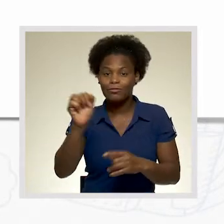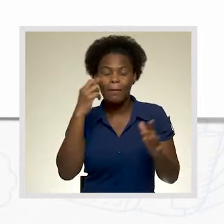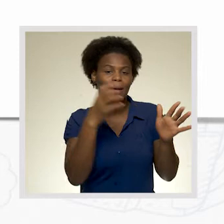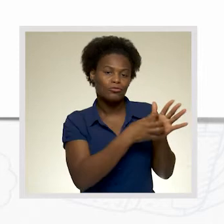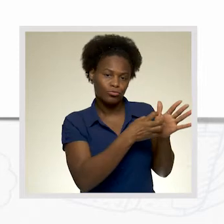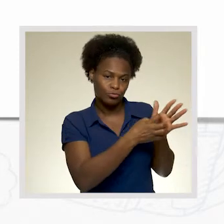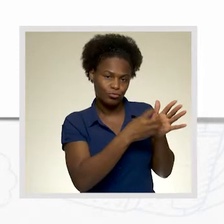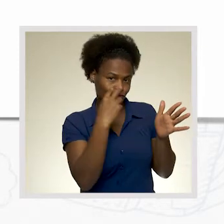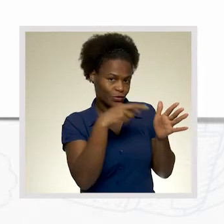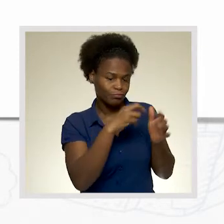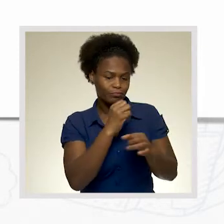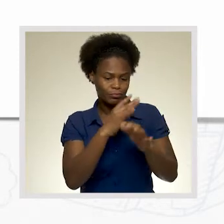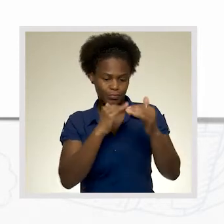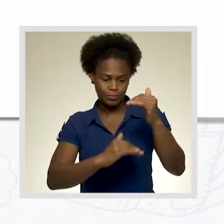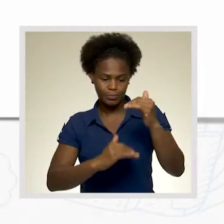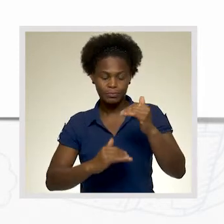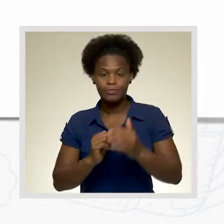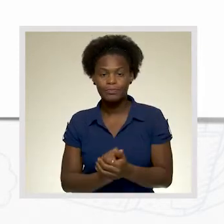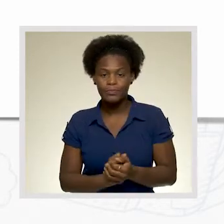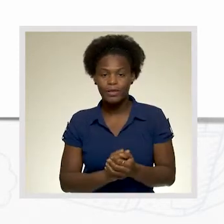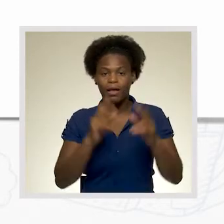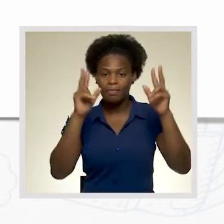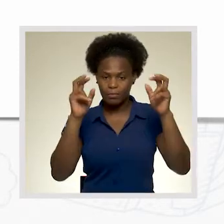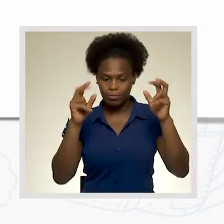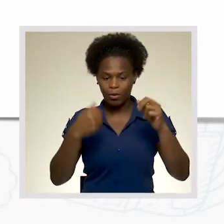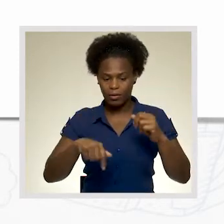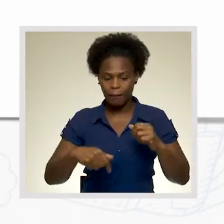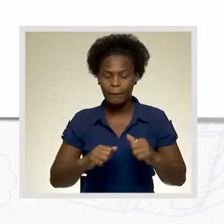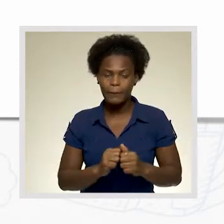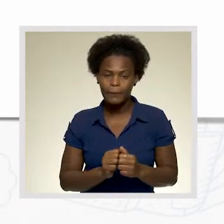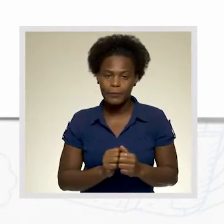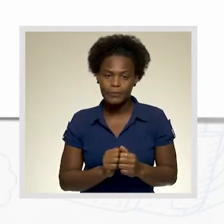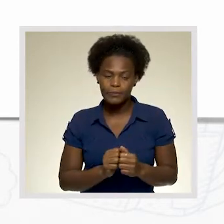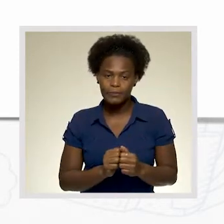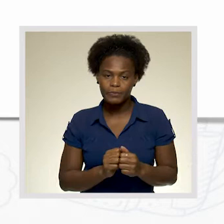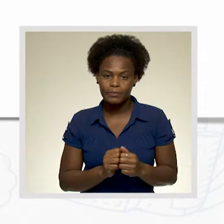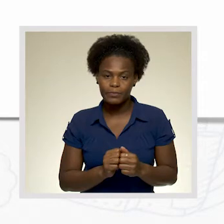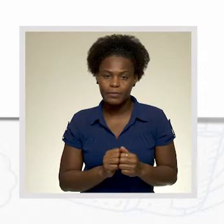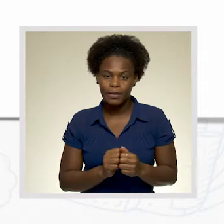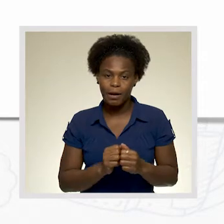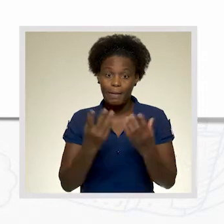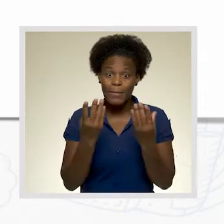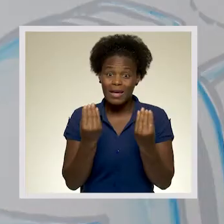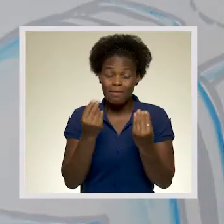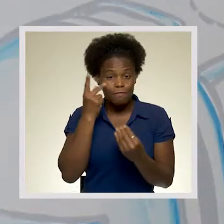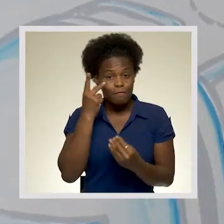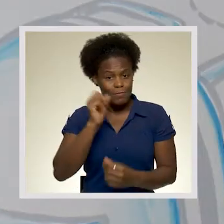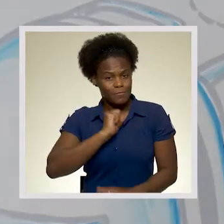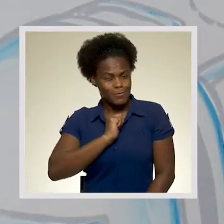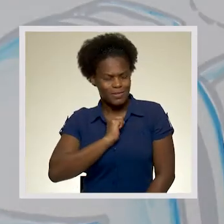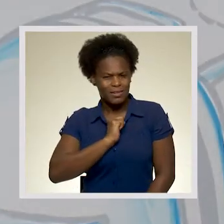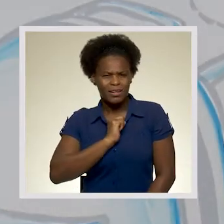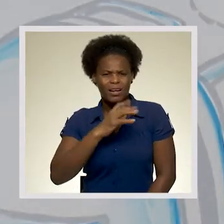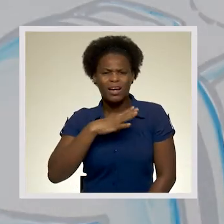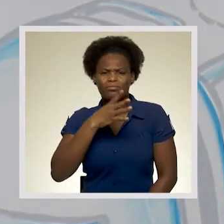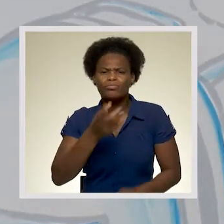illustrations suivantes. Vous avez le titre, La peur de ma vie. Que veut